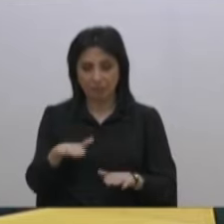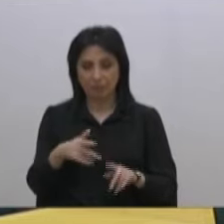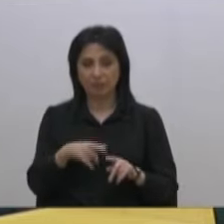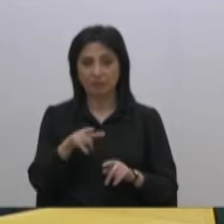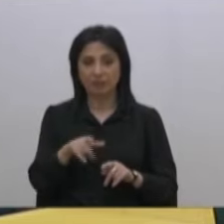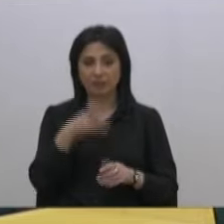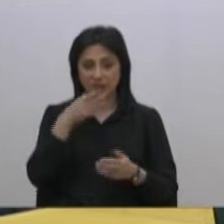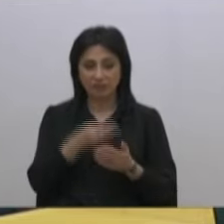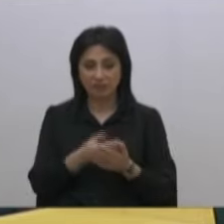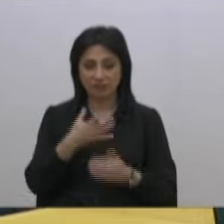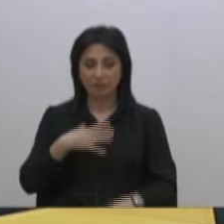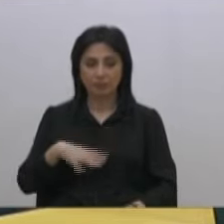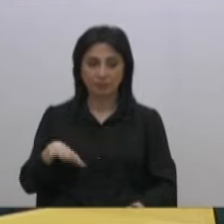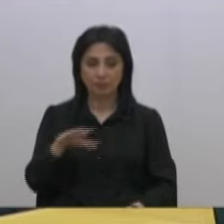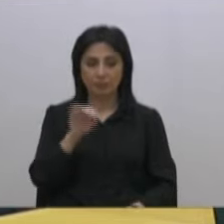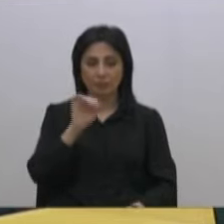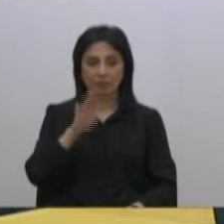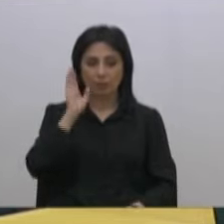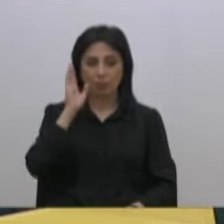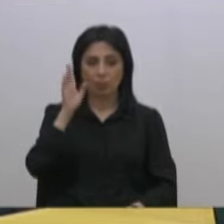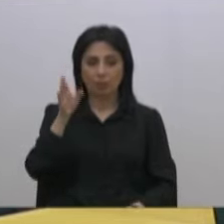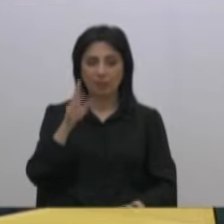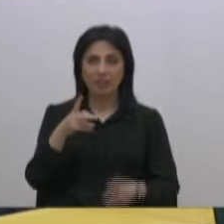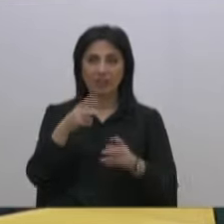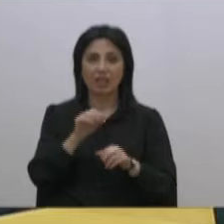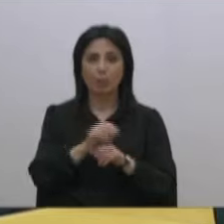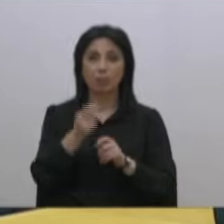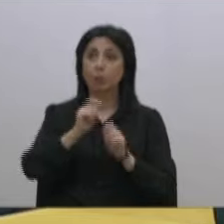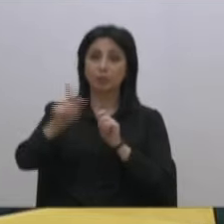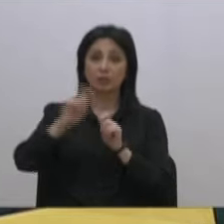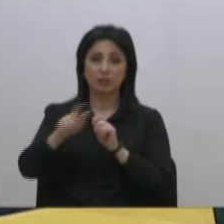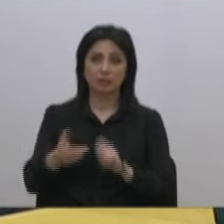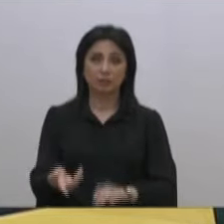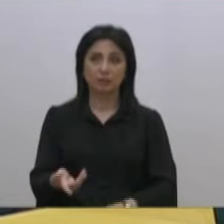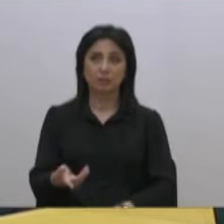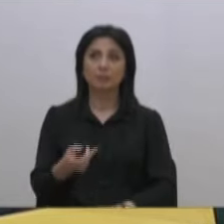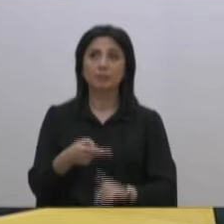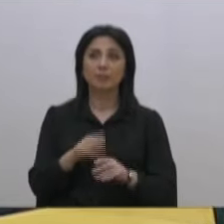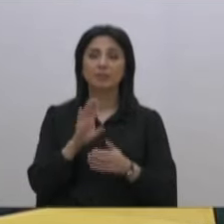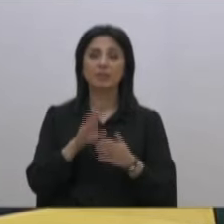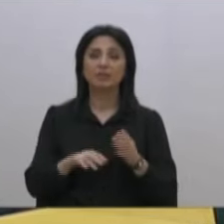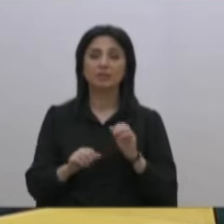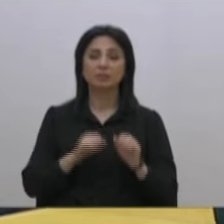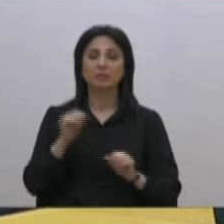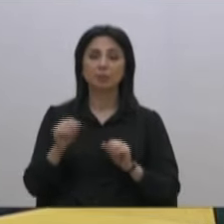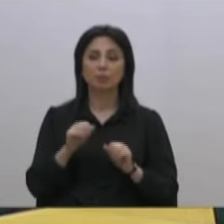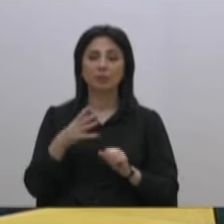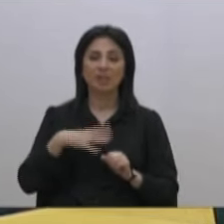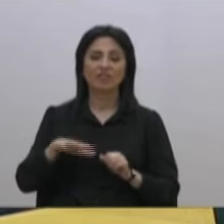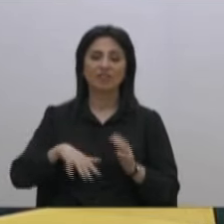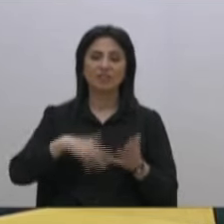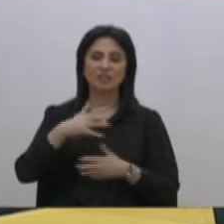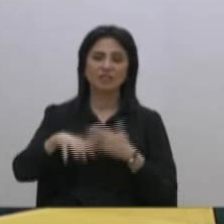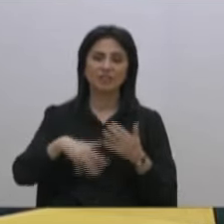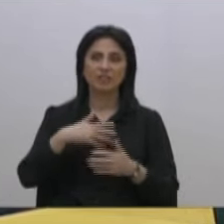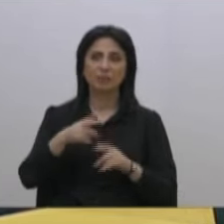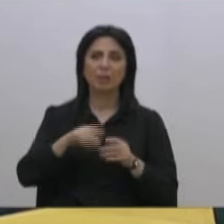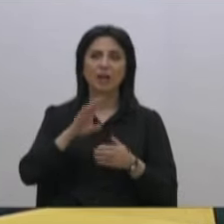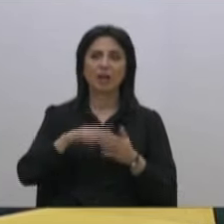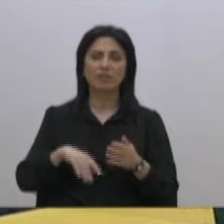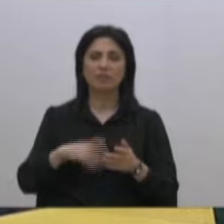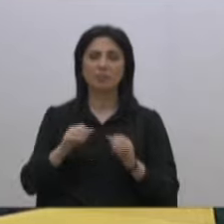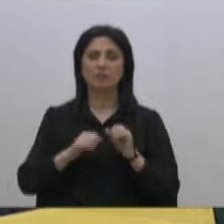თავისი ქვეყნის ევროპული მომავლის დაბლოკვაში ფულს ხდიდნენ. ამის გარდა მცდელობები ქვეყნის დესტაბილიზაციის, ამის